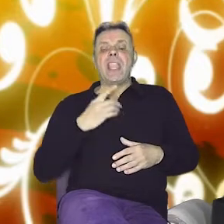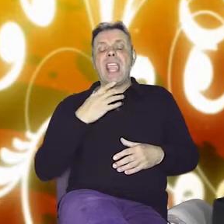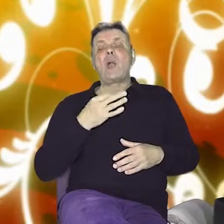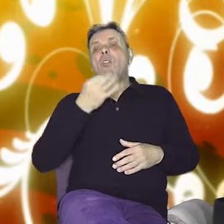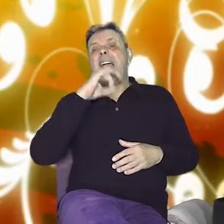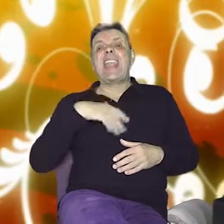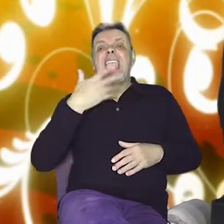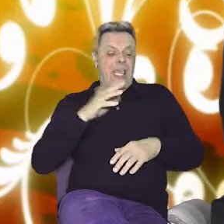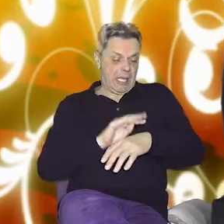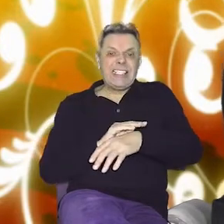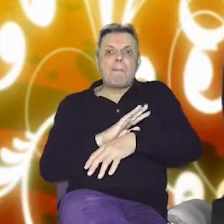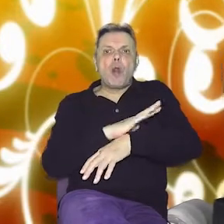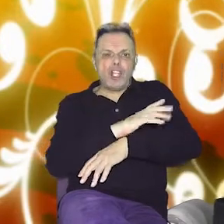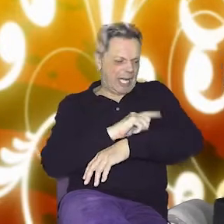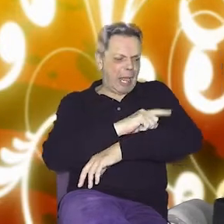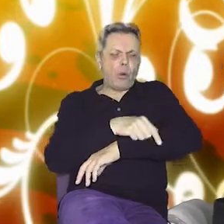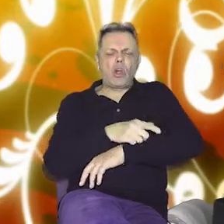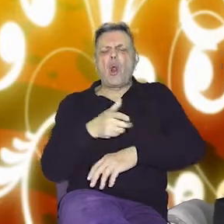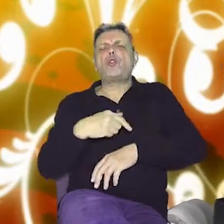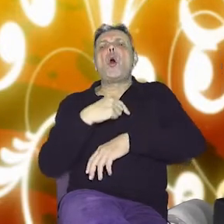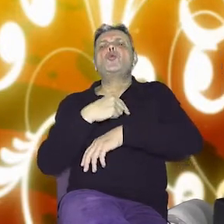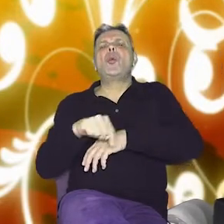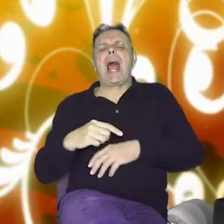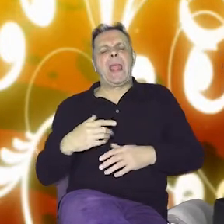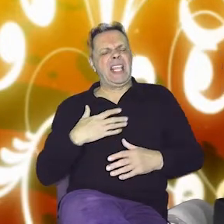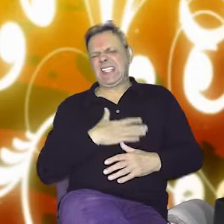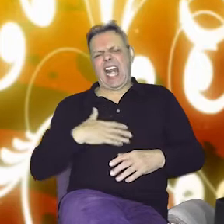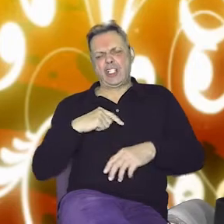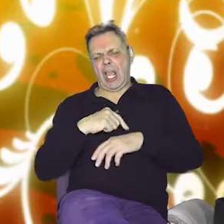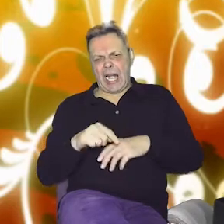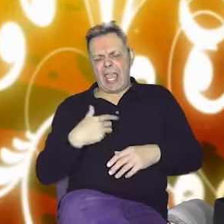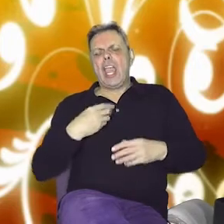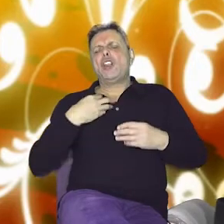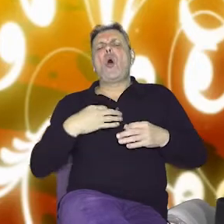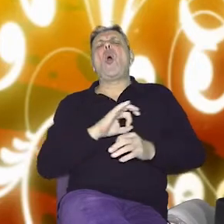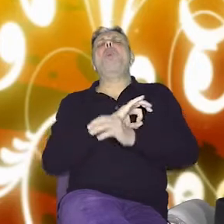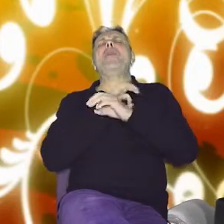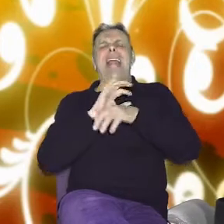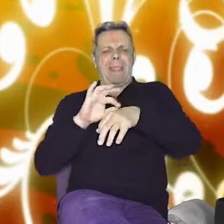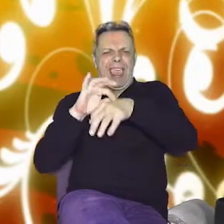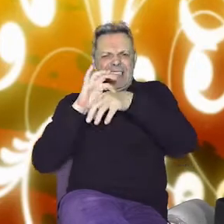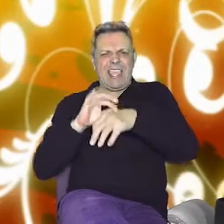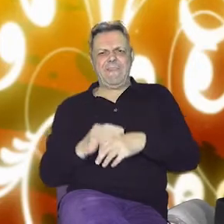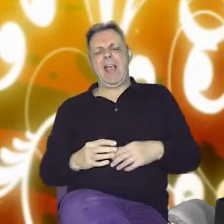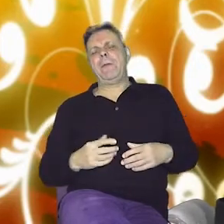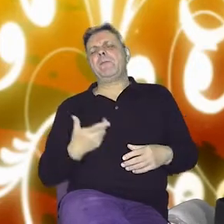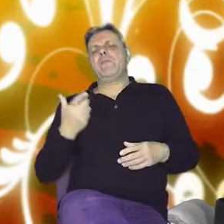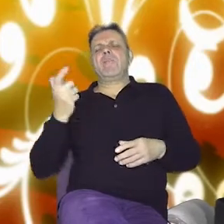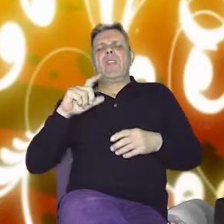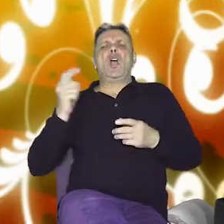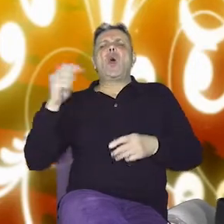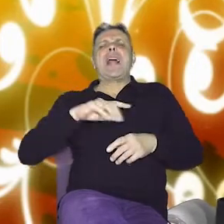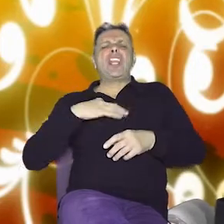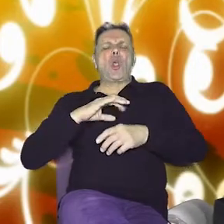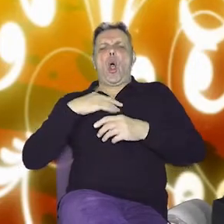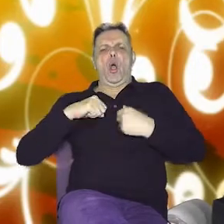izađe u okolno tkivo, bilo gdje, to su rane katastrofalne, to odumiranje tkiva, to dolazi do tetiva, do zglobova